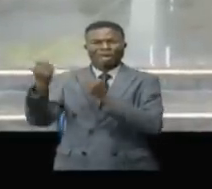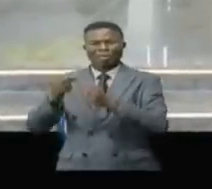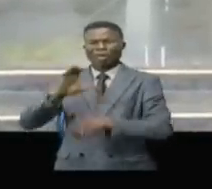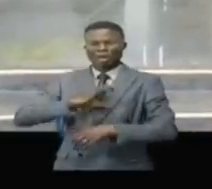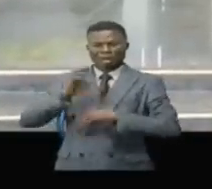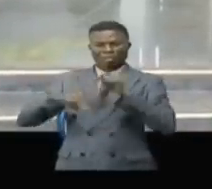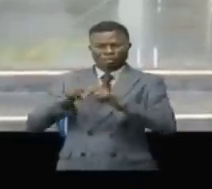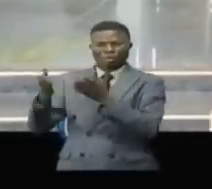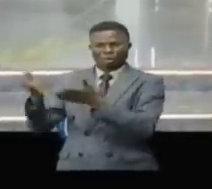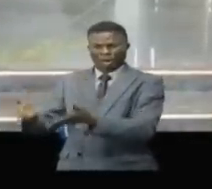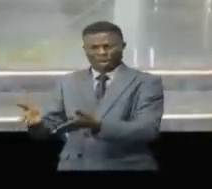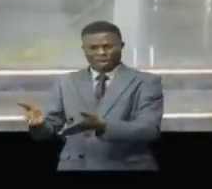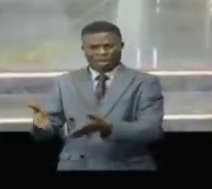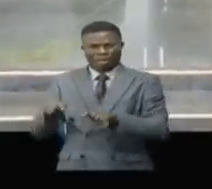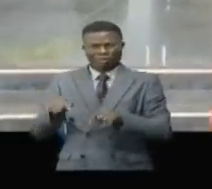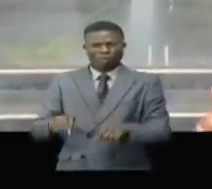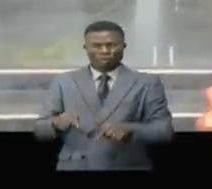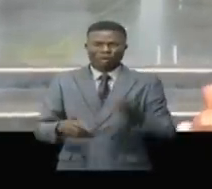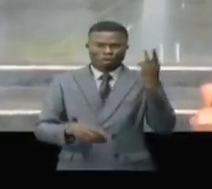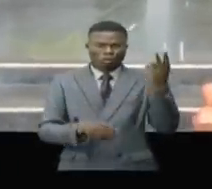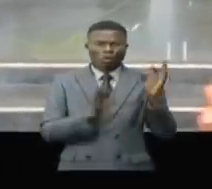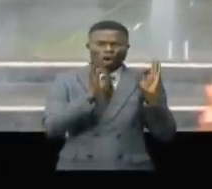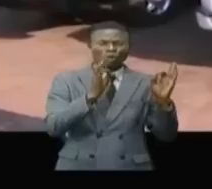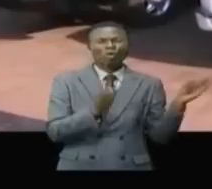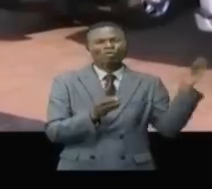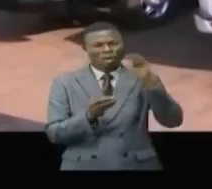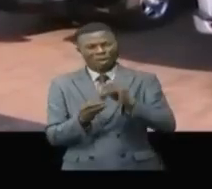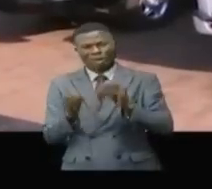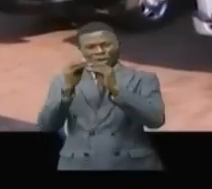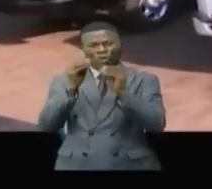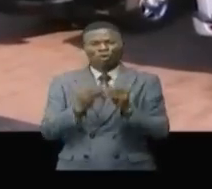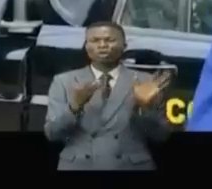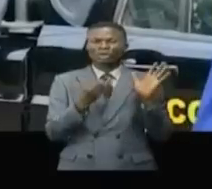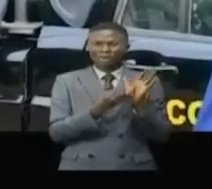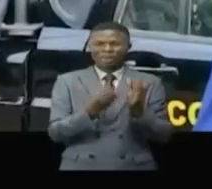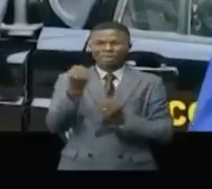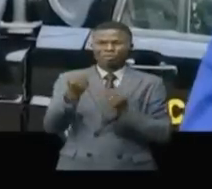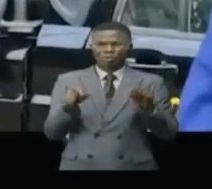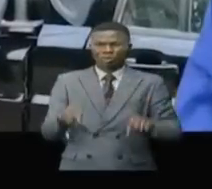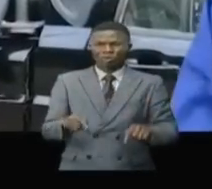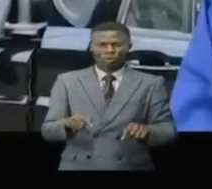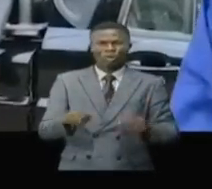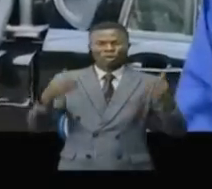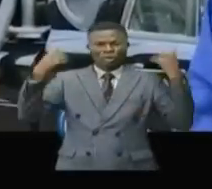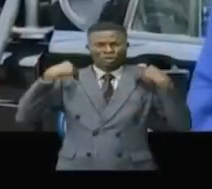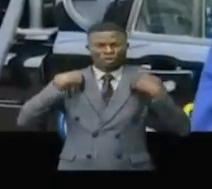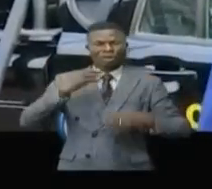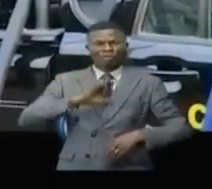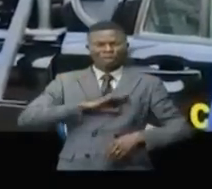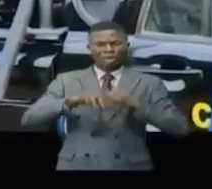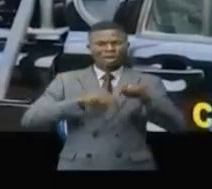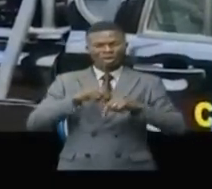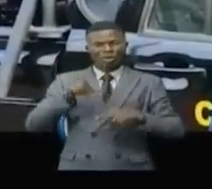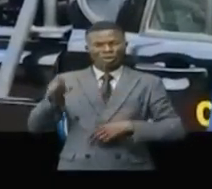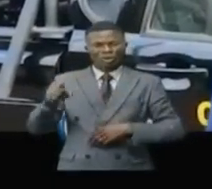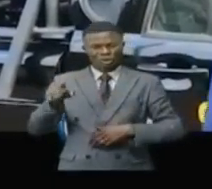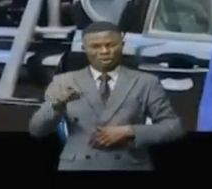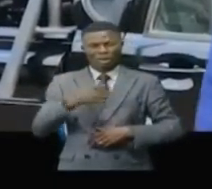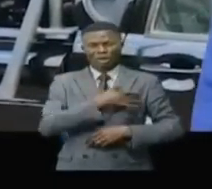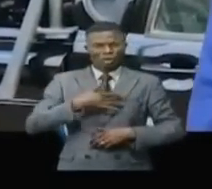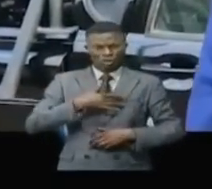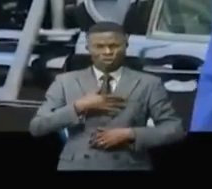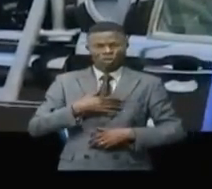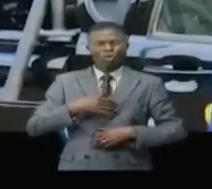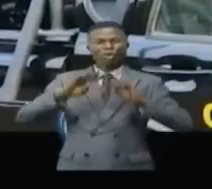sont Fungurume, plus les 3 ici, ça va faire un effectif de 7. Le commandant PNC Fungurume a, au nom de sa